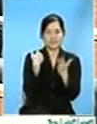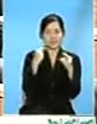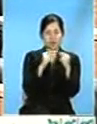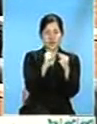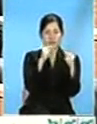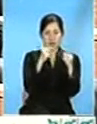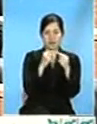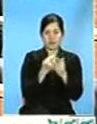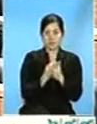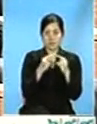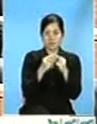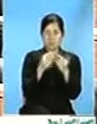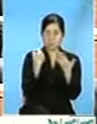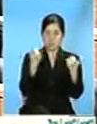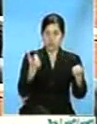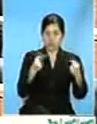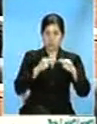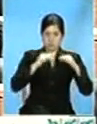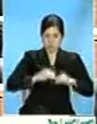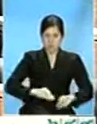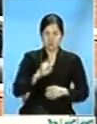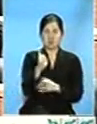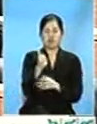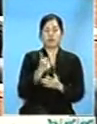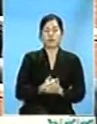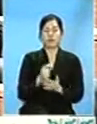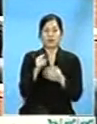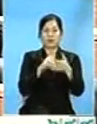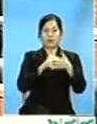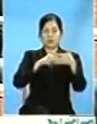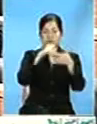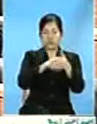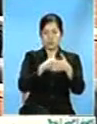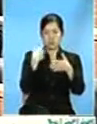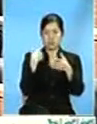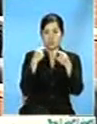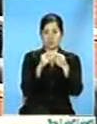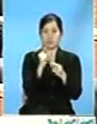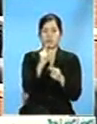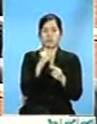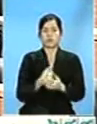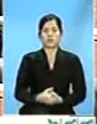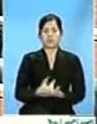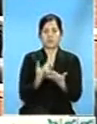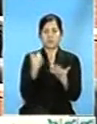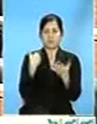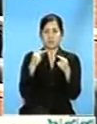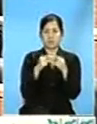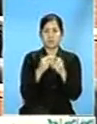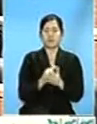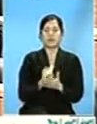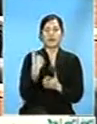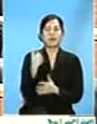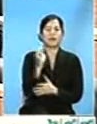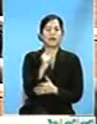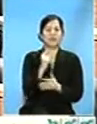พี่น้องประชาชนทุกวันนี้ตัดสินใจได้ครับในการเลือกตั้งแต่ละระดับเขาตัดสินใจได้ว่าจะเลือกใครเข้ามาทำหน้